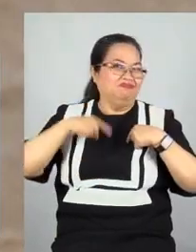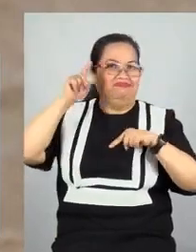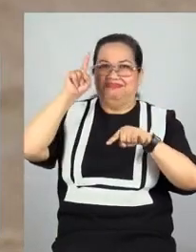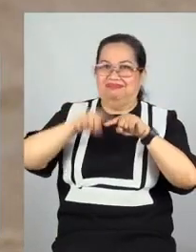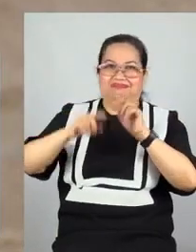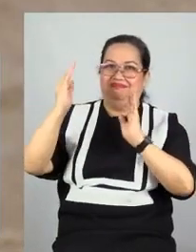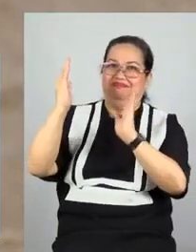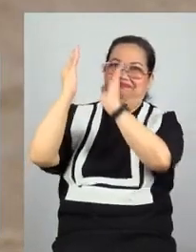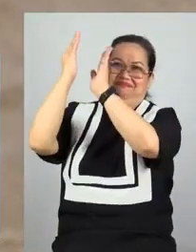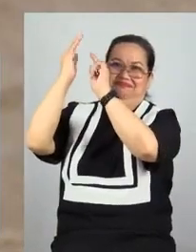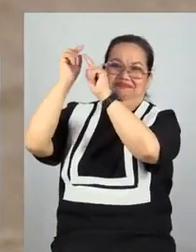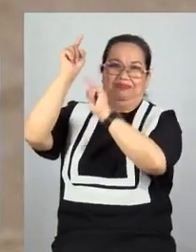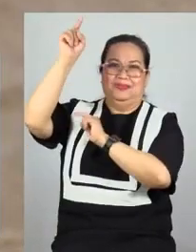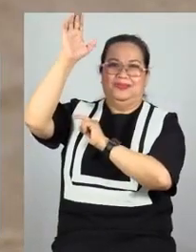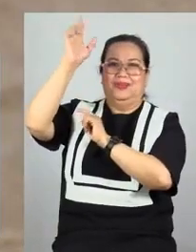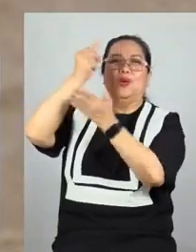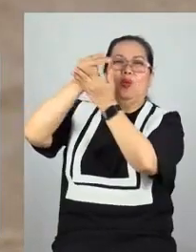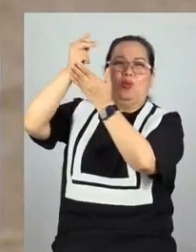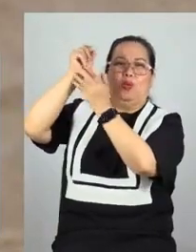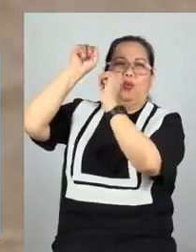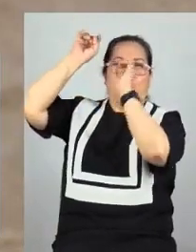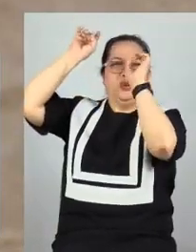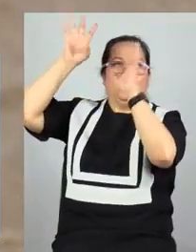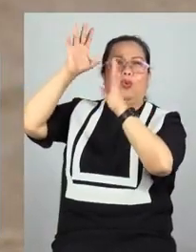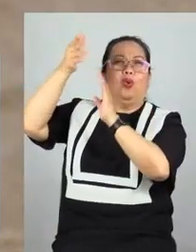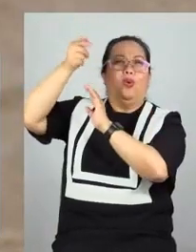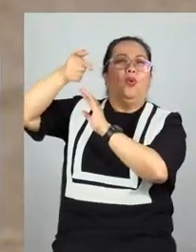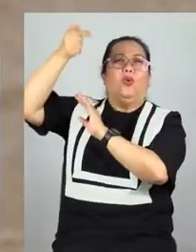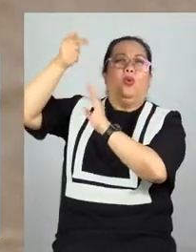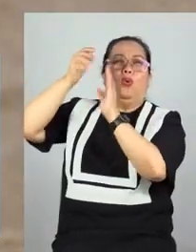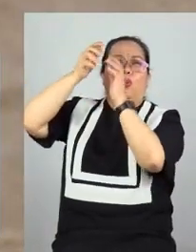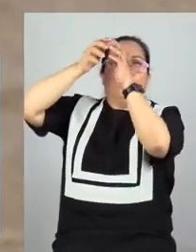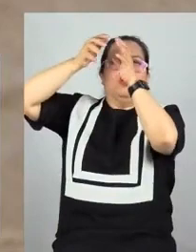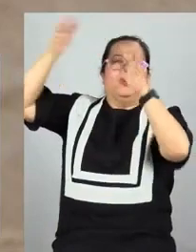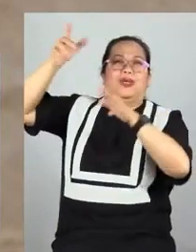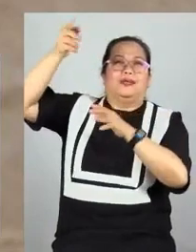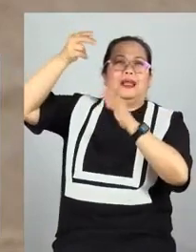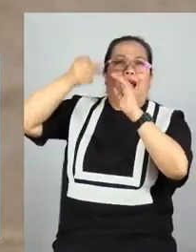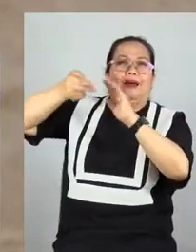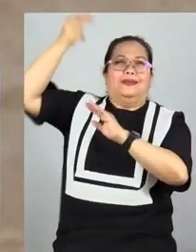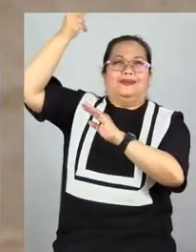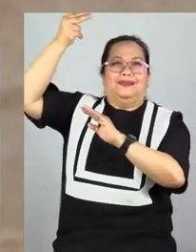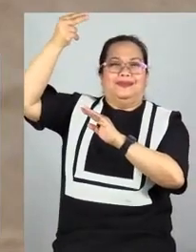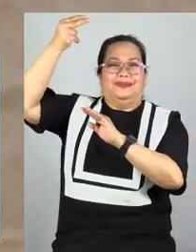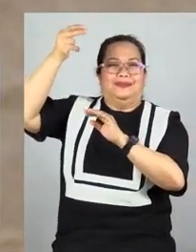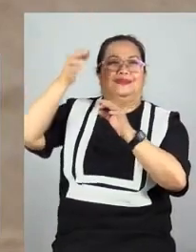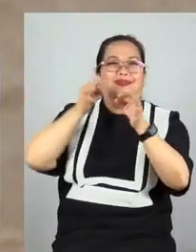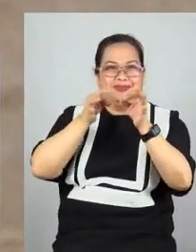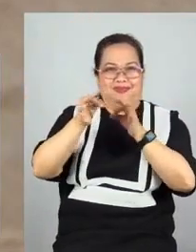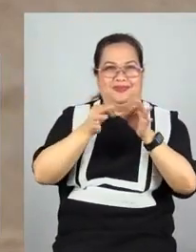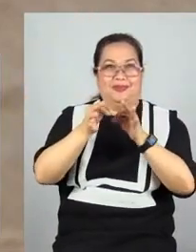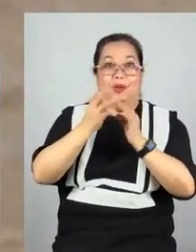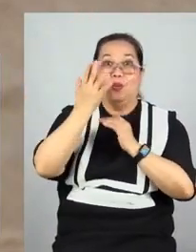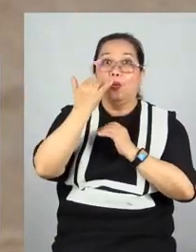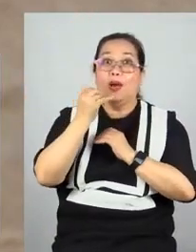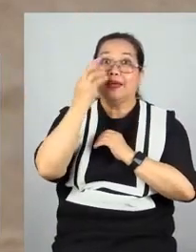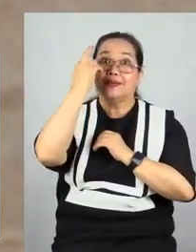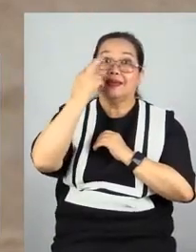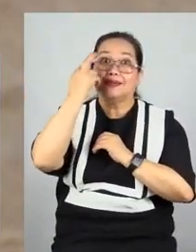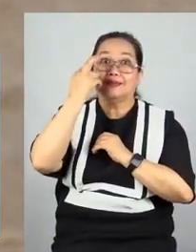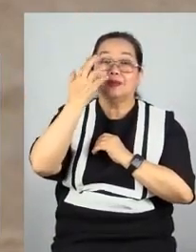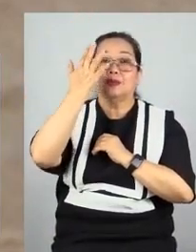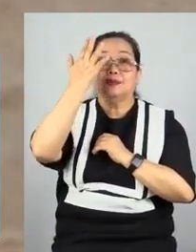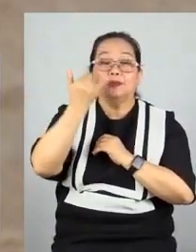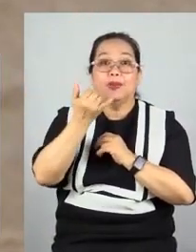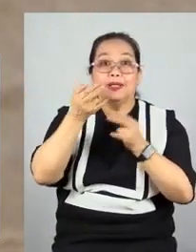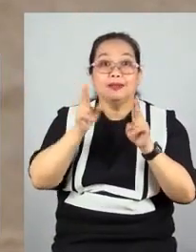Itong Philippians chapter 2 verses 5 to 11 ang nagpapaliwanag nung dahilan kung ano